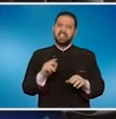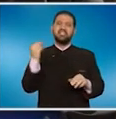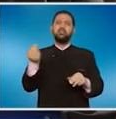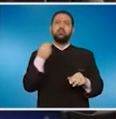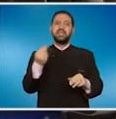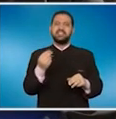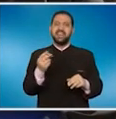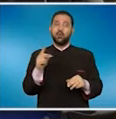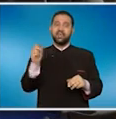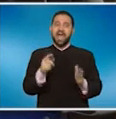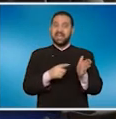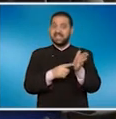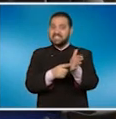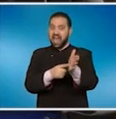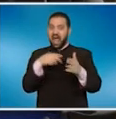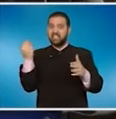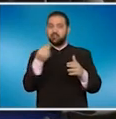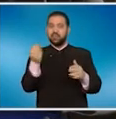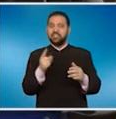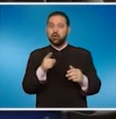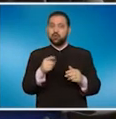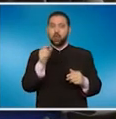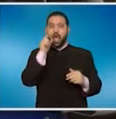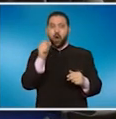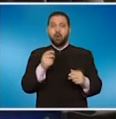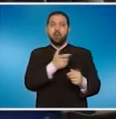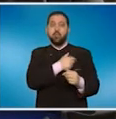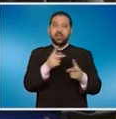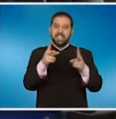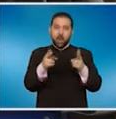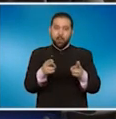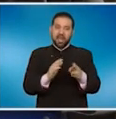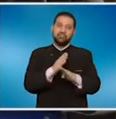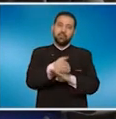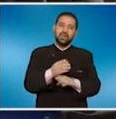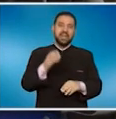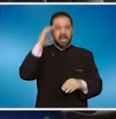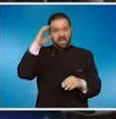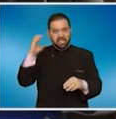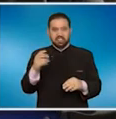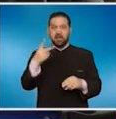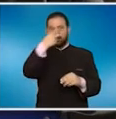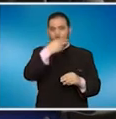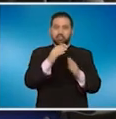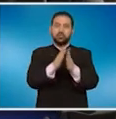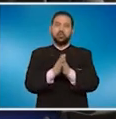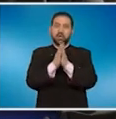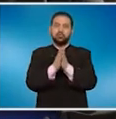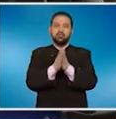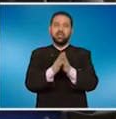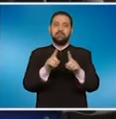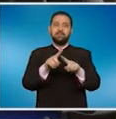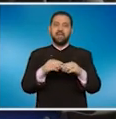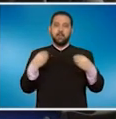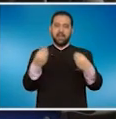sting pentru că tu nu te poți clinti în fața acestor atacuri, fiind încredințat de pronia